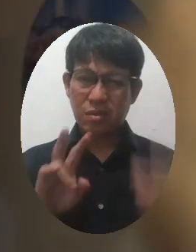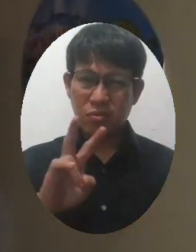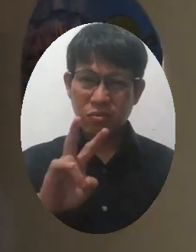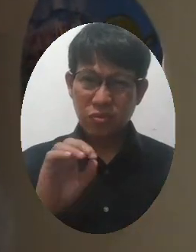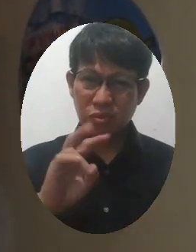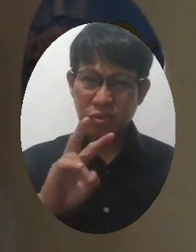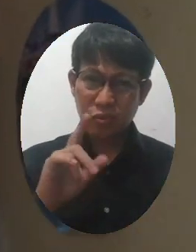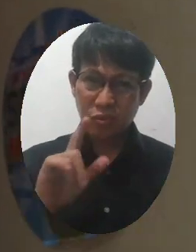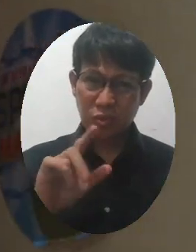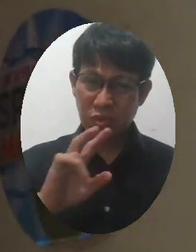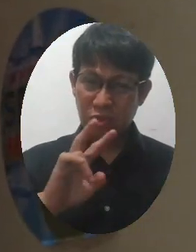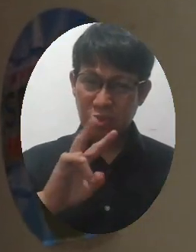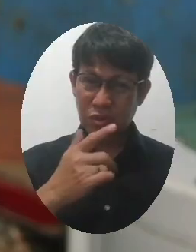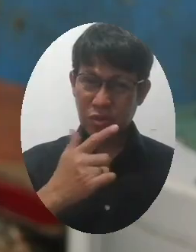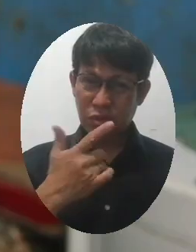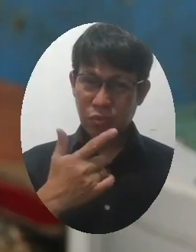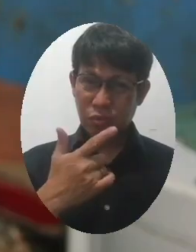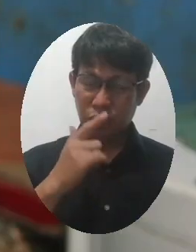April 15,